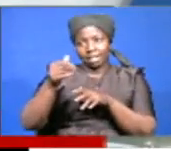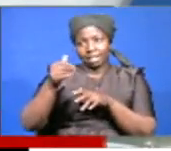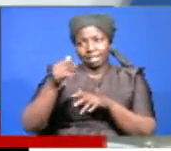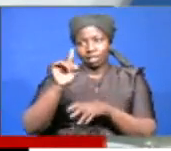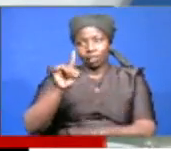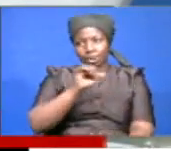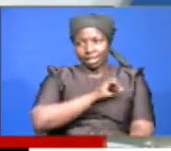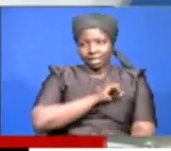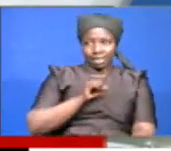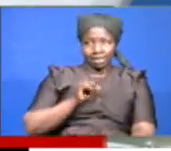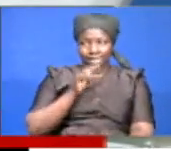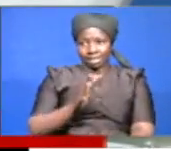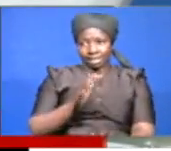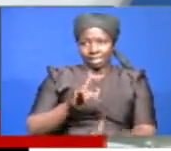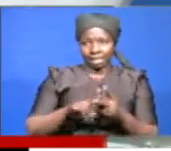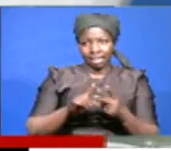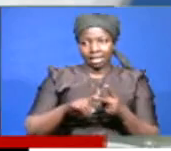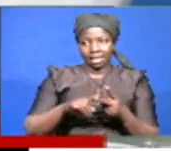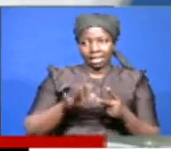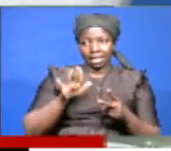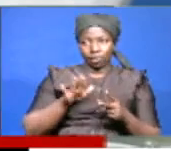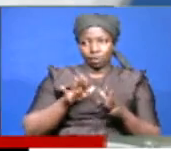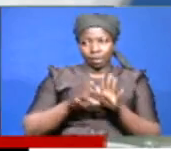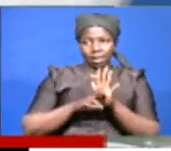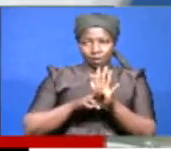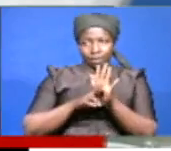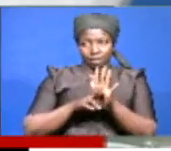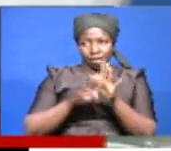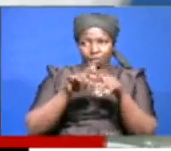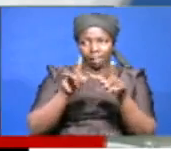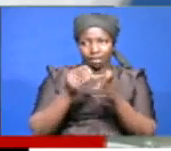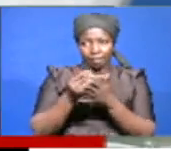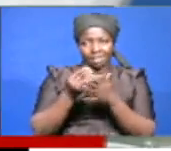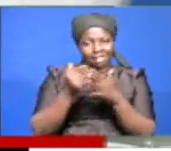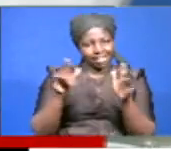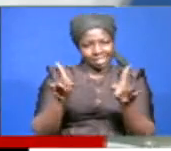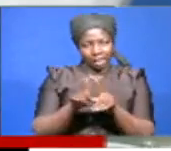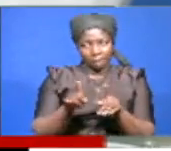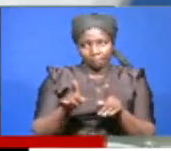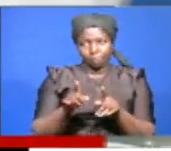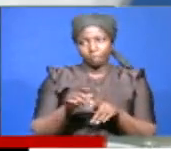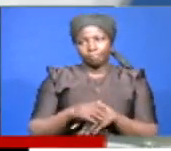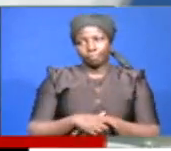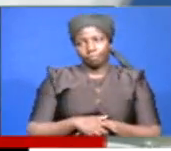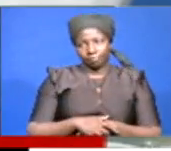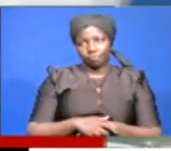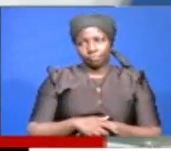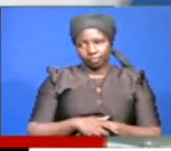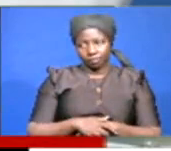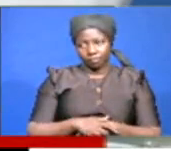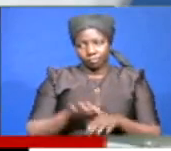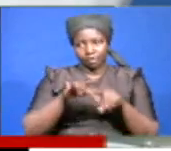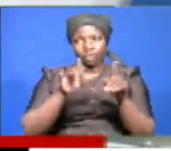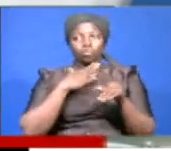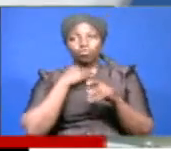moja na women rep, lakini pesa ni zile zile. Ni ile sasa tunataka kuhakikisha kwamba